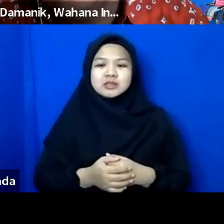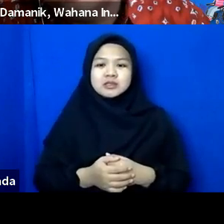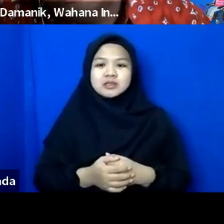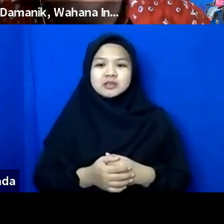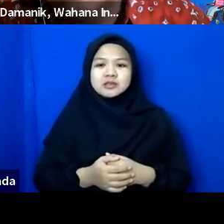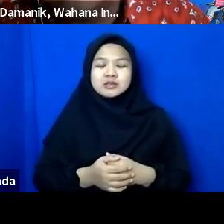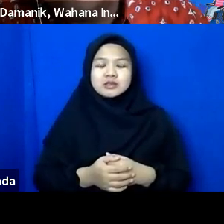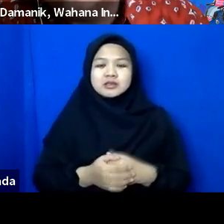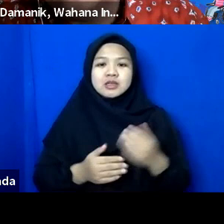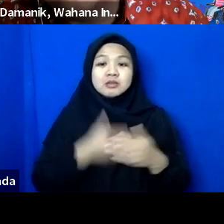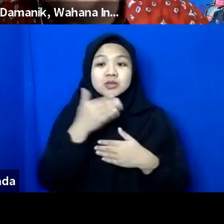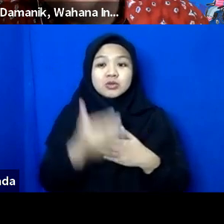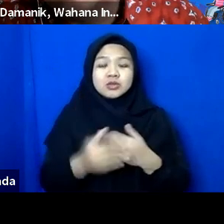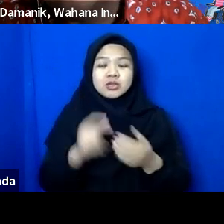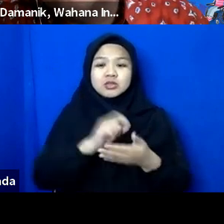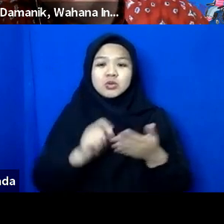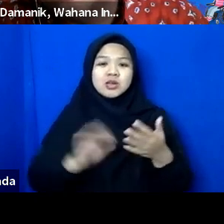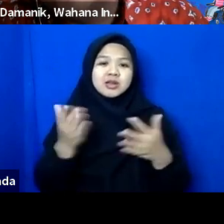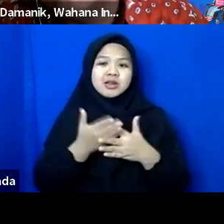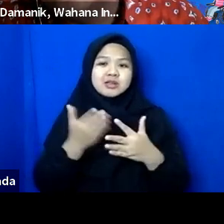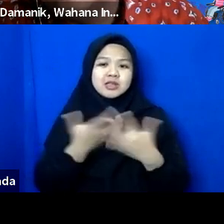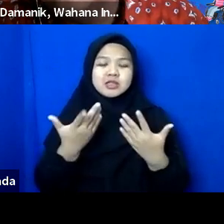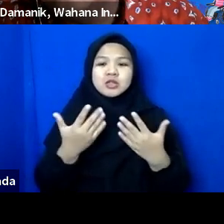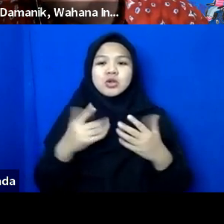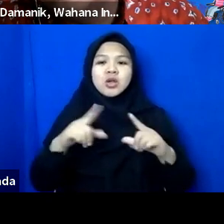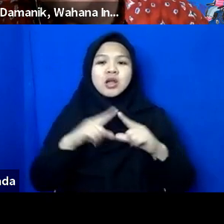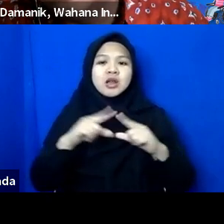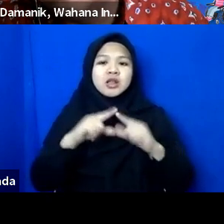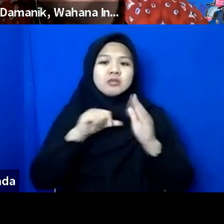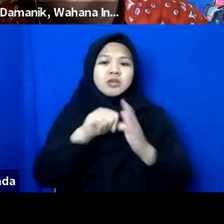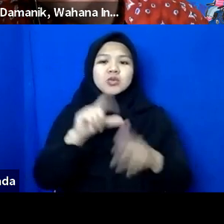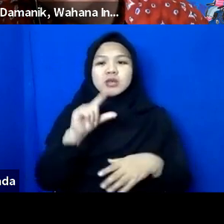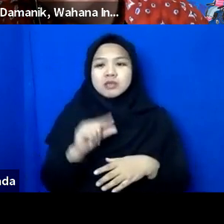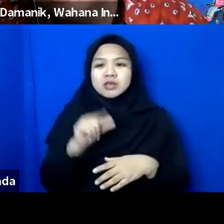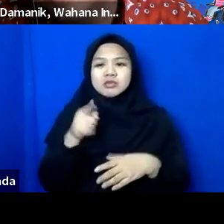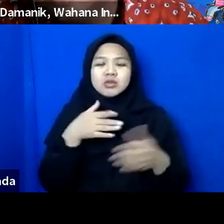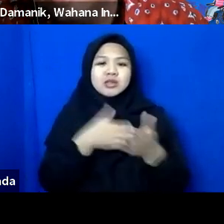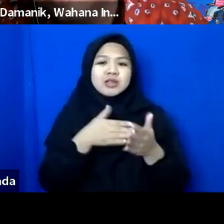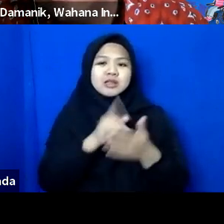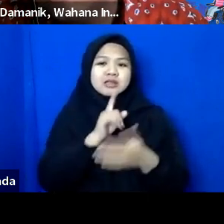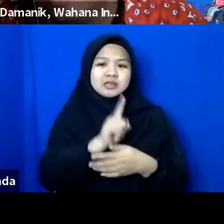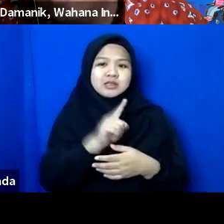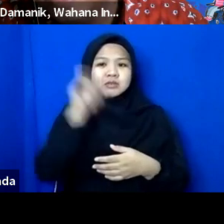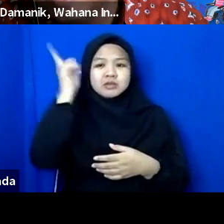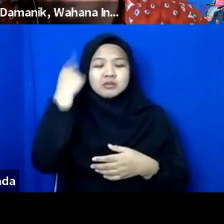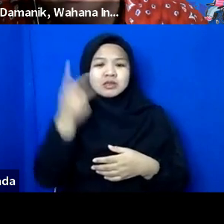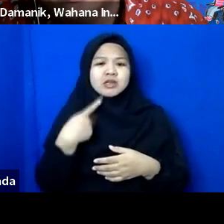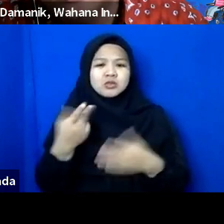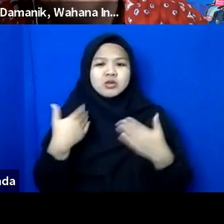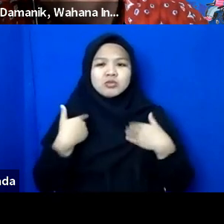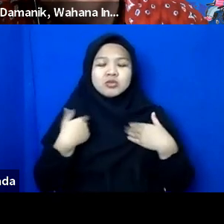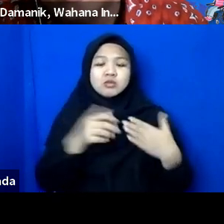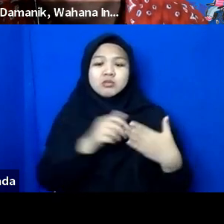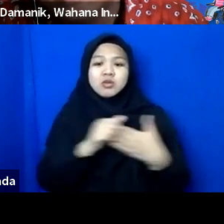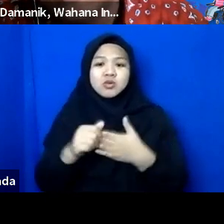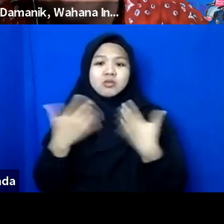Dan yang berikutnya sekolah yang tidak sedang minum ketersediaan alat bantu ini juga menjadi tantangan tersendiri pemerintah kita punya todait lain